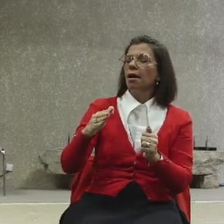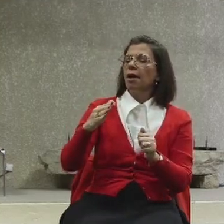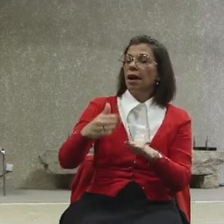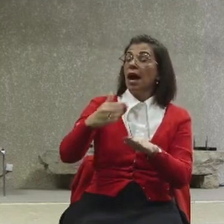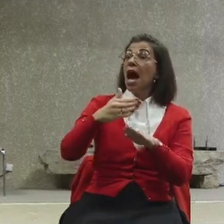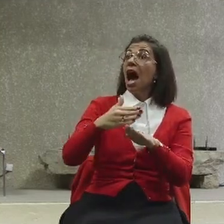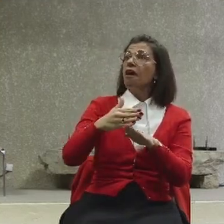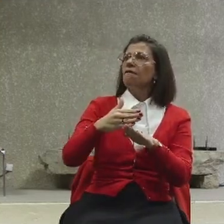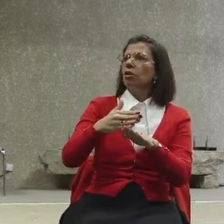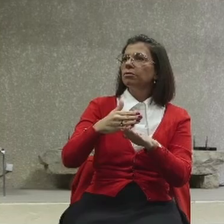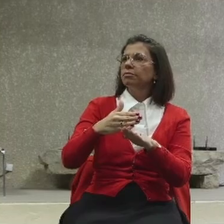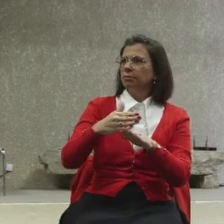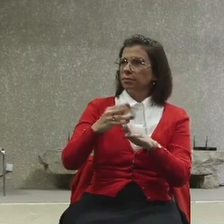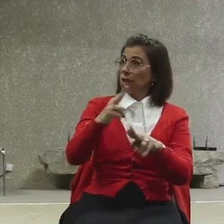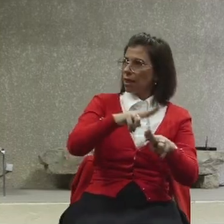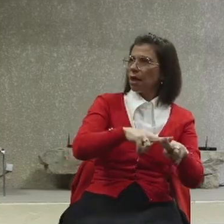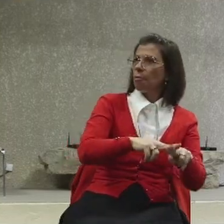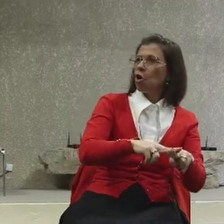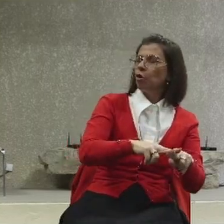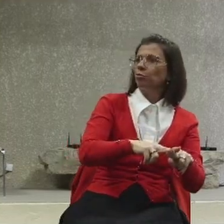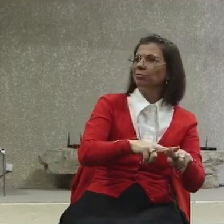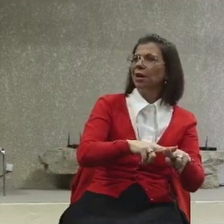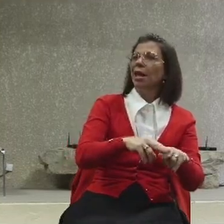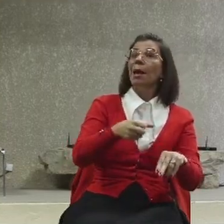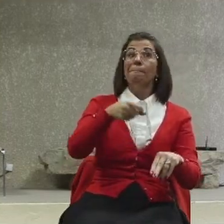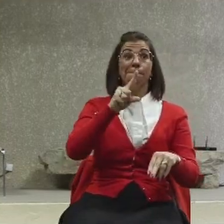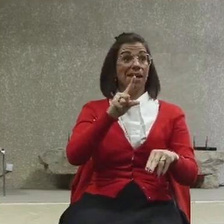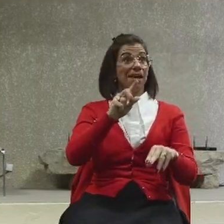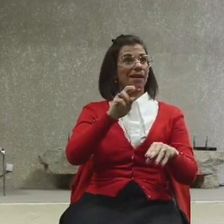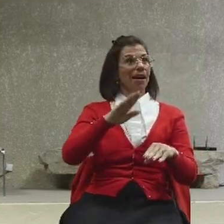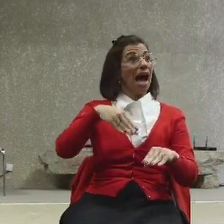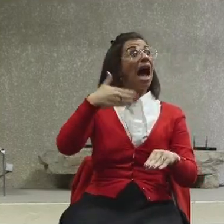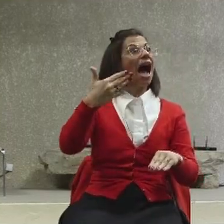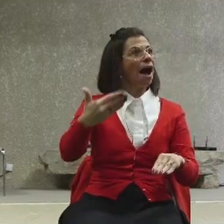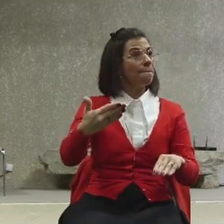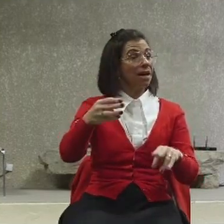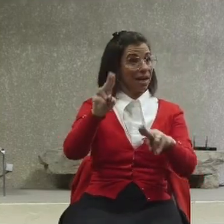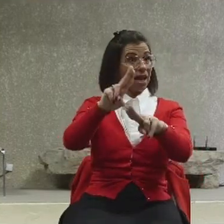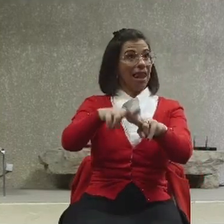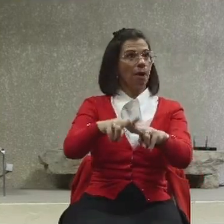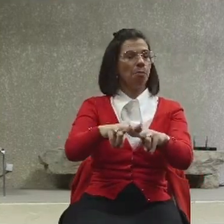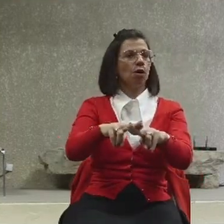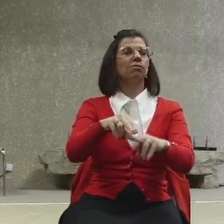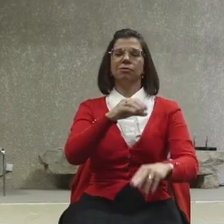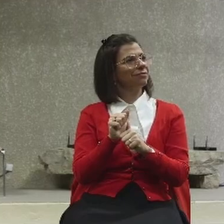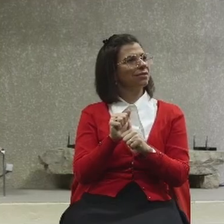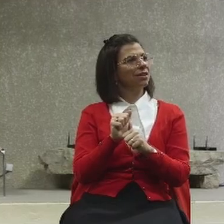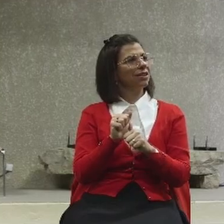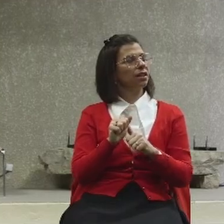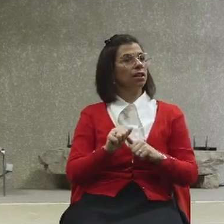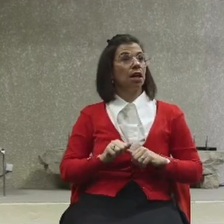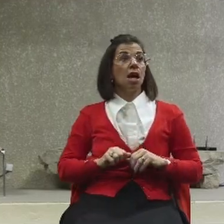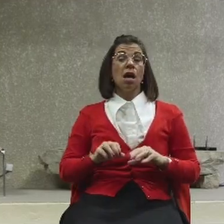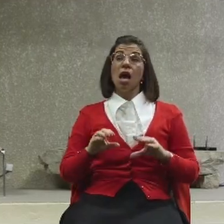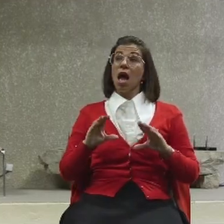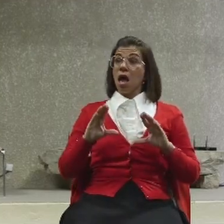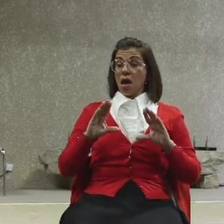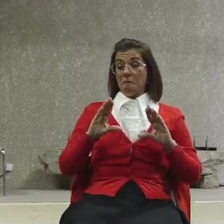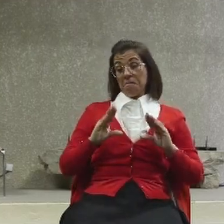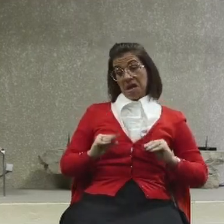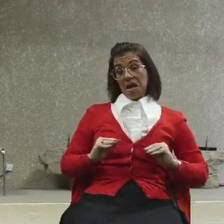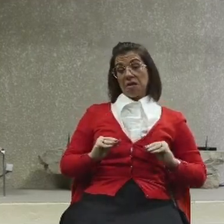Nous sommes vainqueurs et le malin ne peut rien faire. Parfois et régulièrement, les gens me